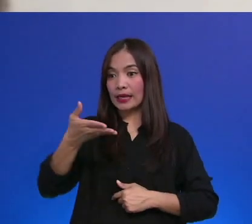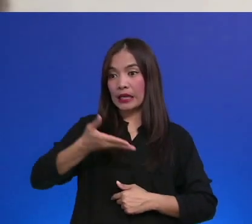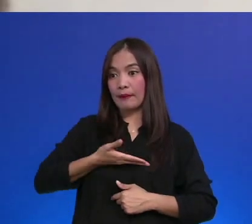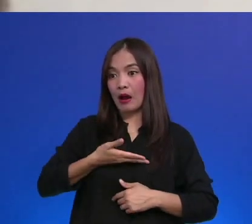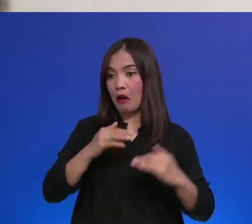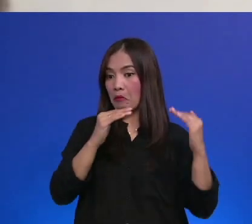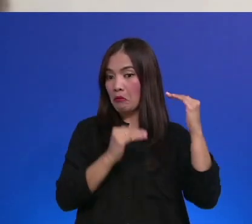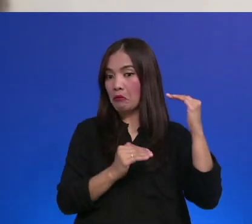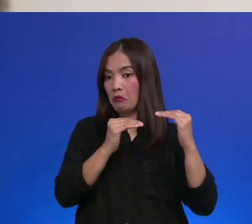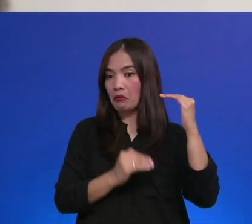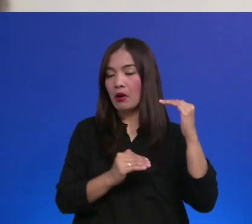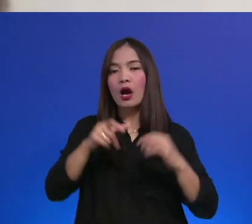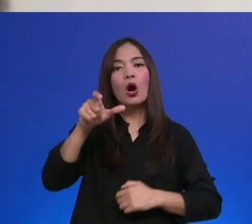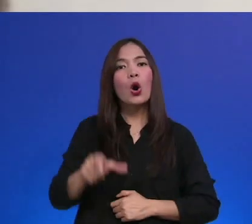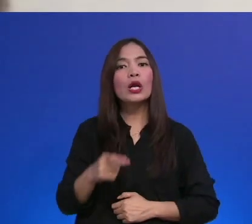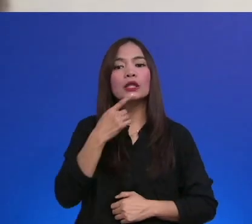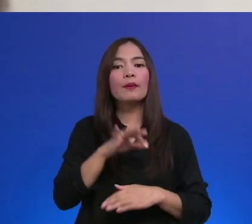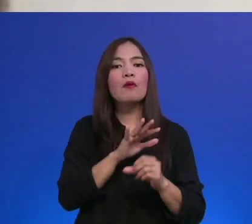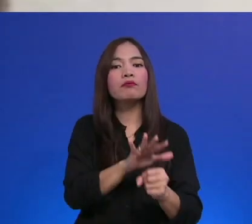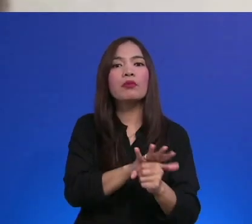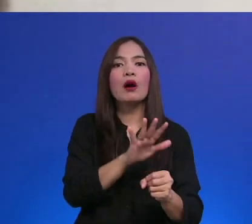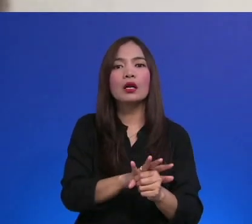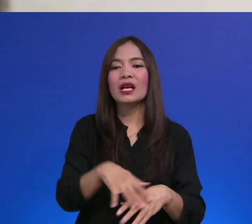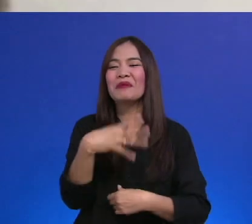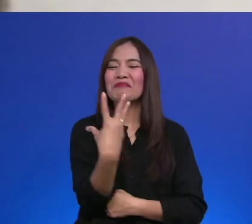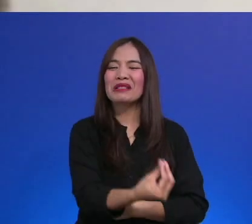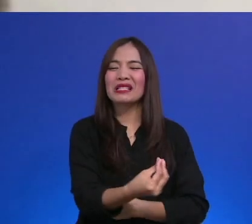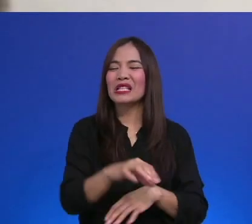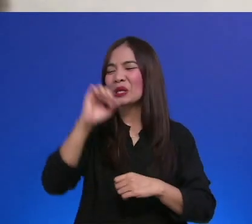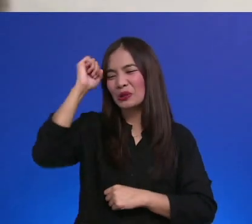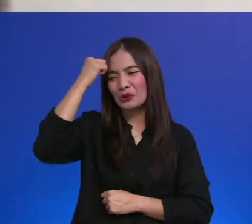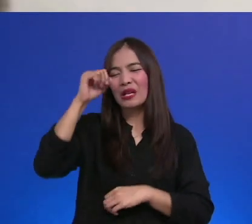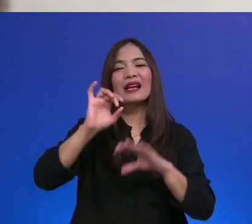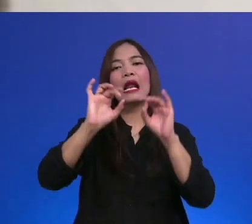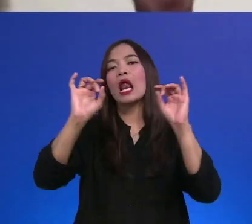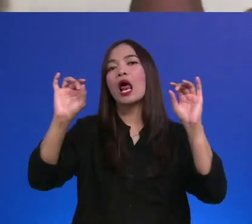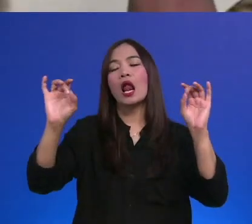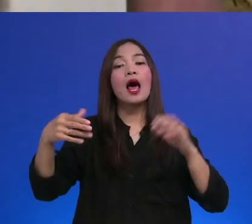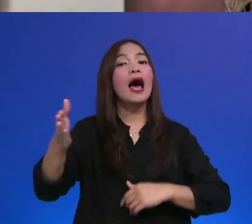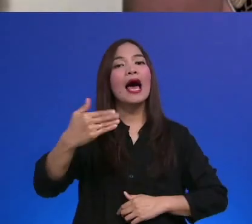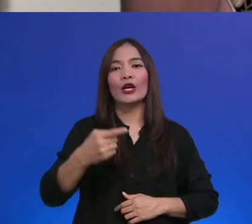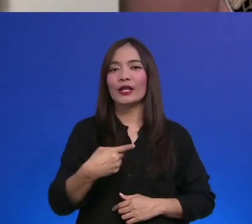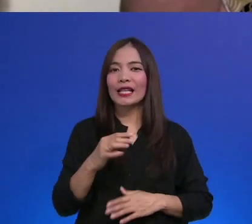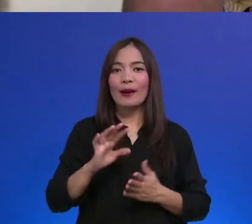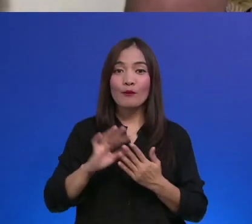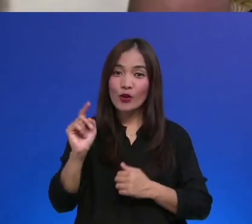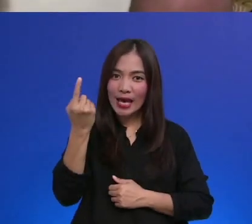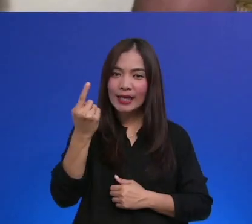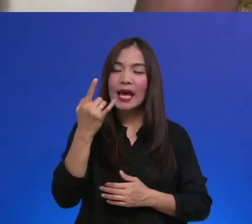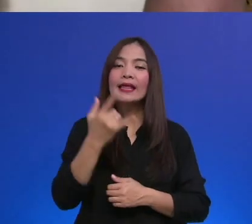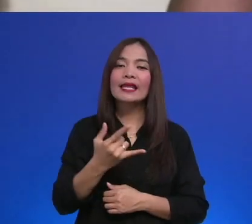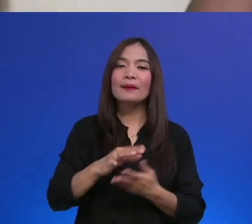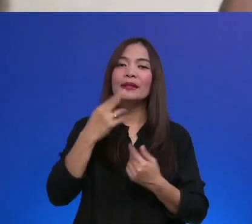dari orang tekanan kemiskinan dan lain-lain ayo kita belajar percaya